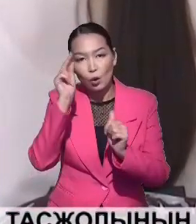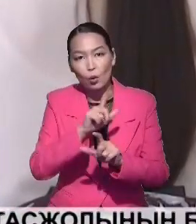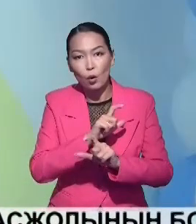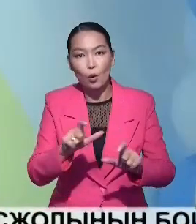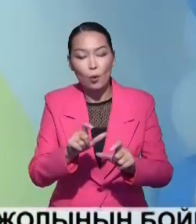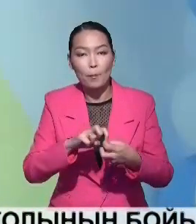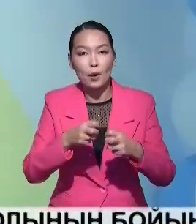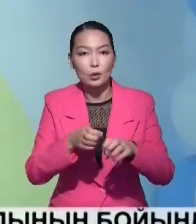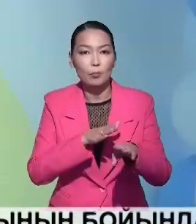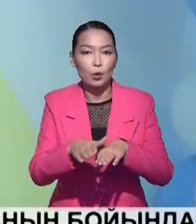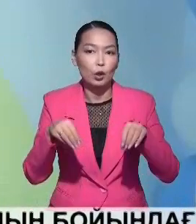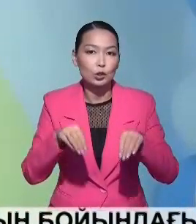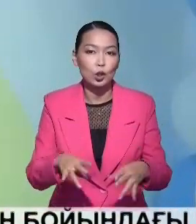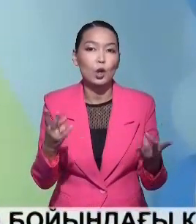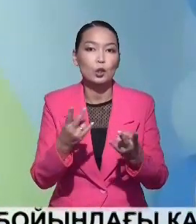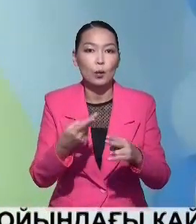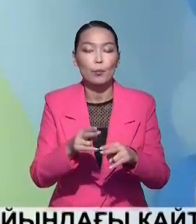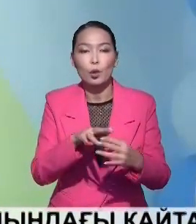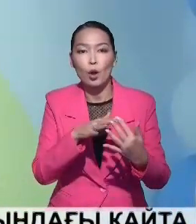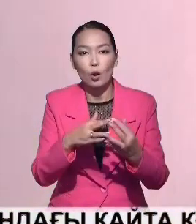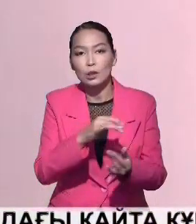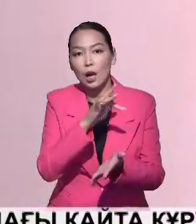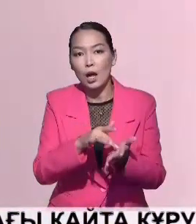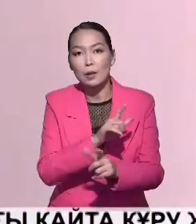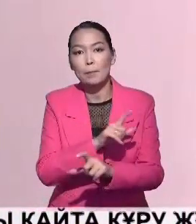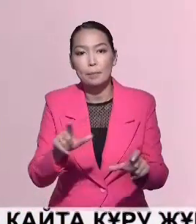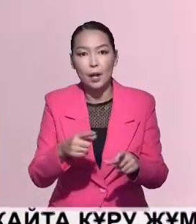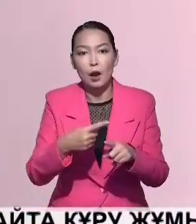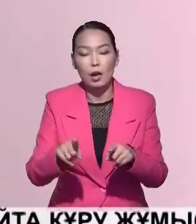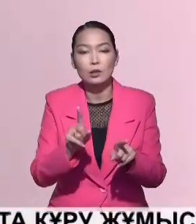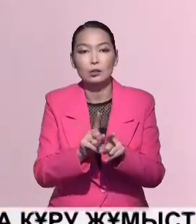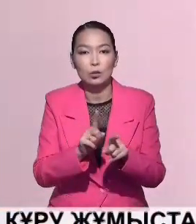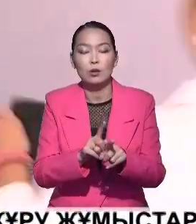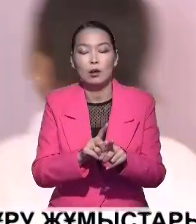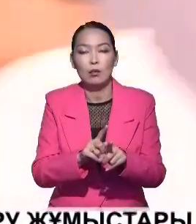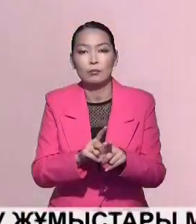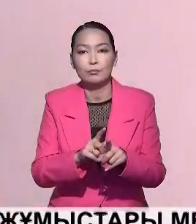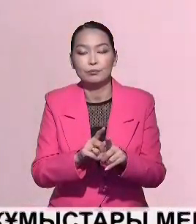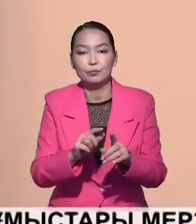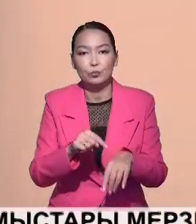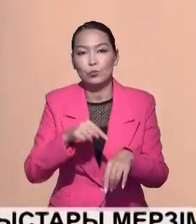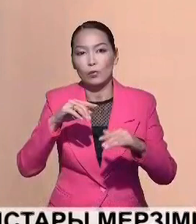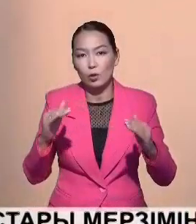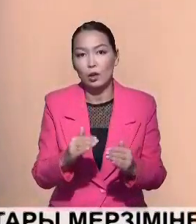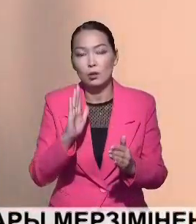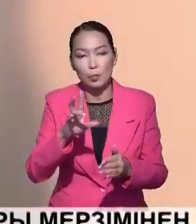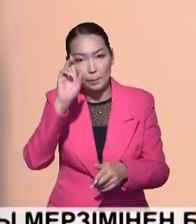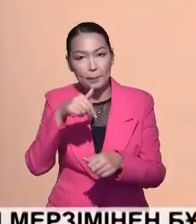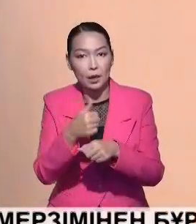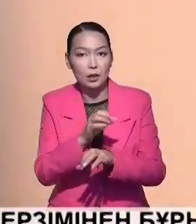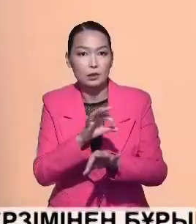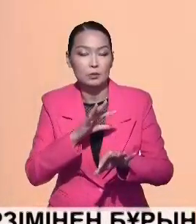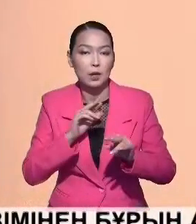мектеп мәселесін толық шешеміз. Бұл ауыл және қала мектептерінің айырмашылығын едәуір азайтады, деді мемлекет басшысы.